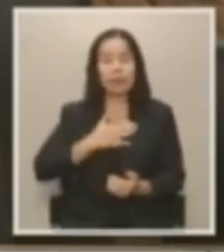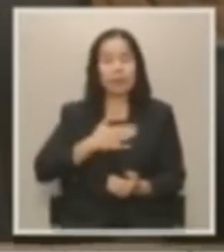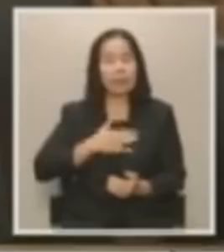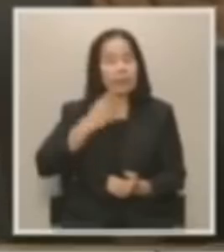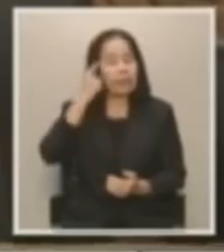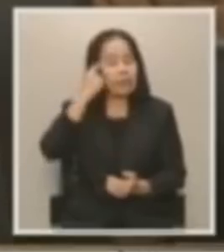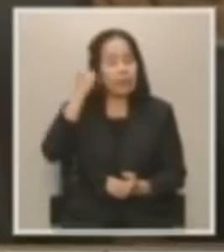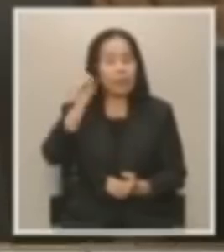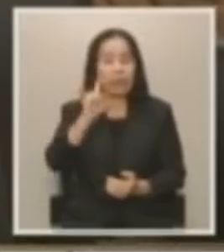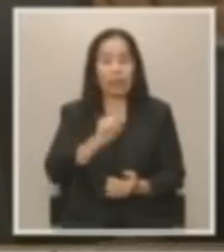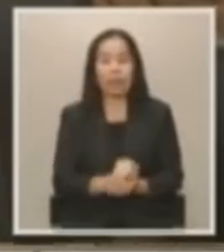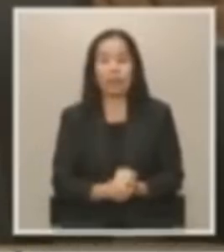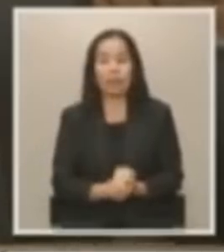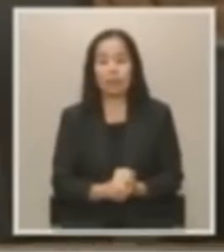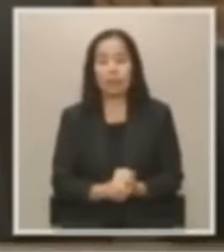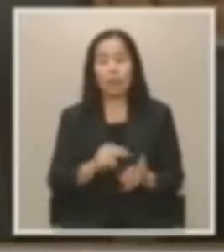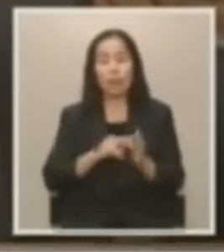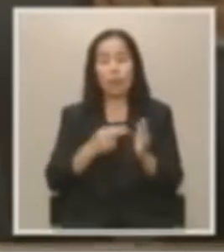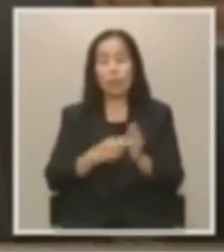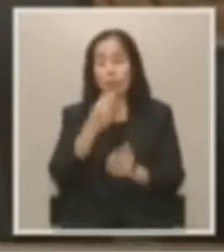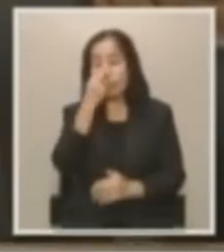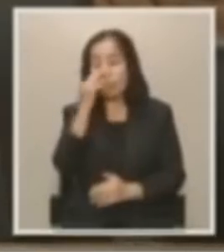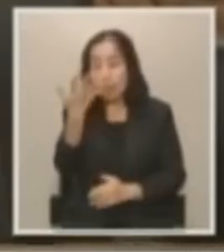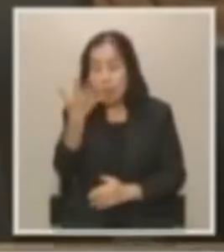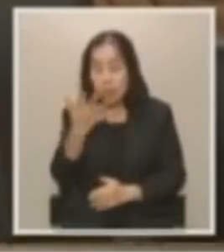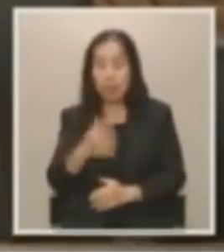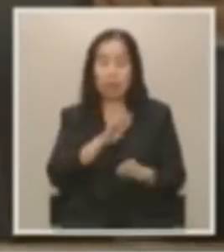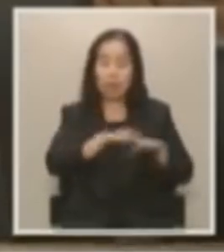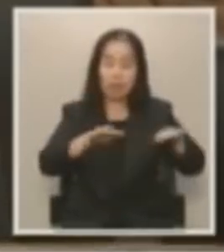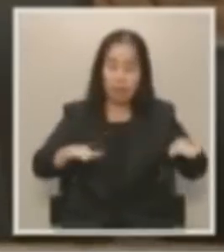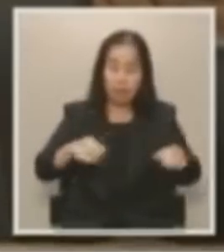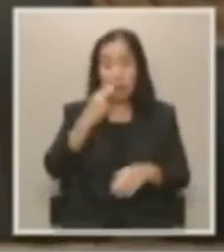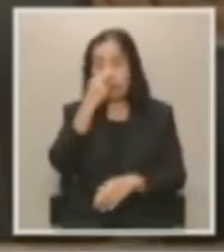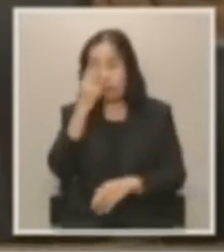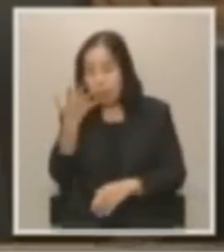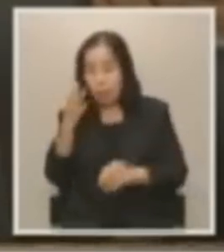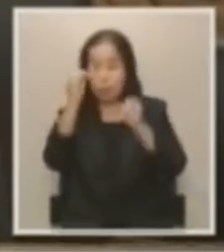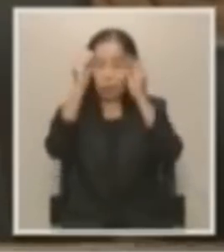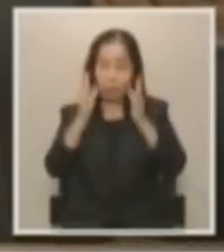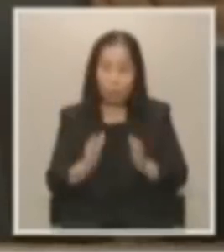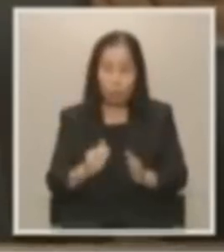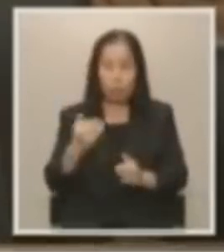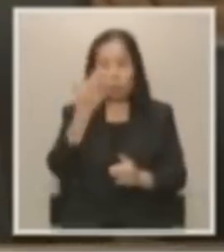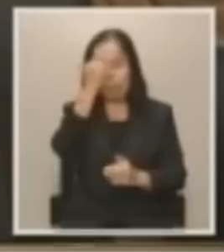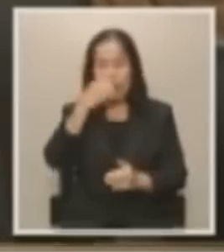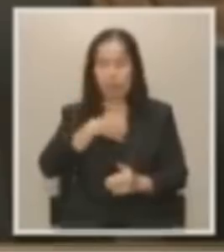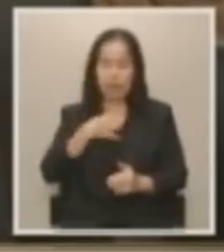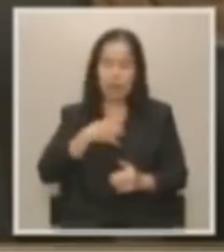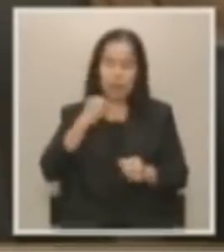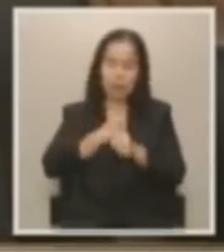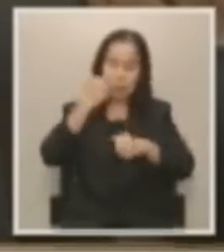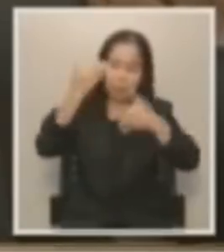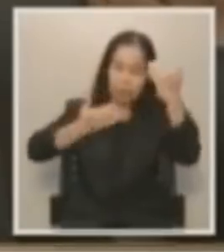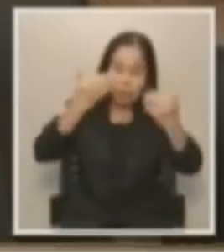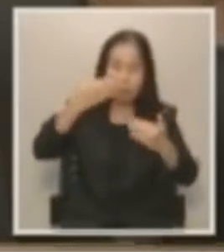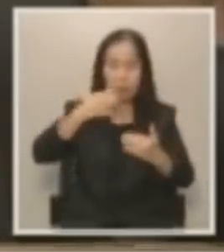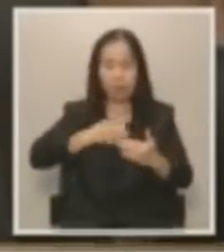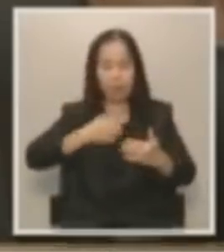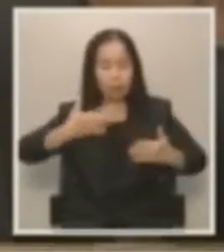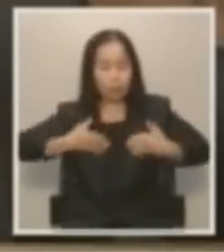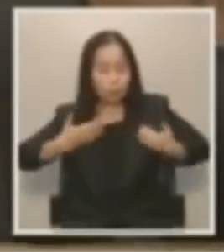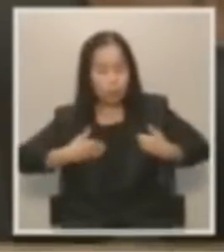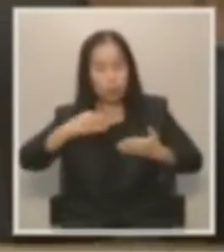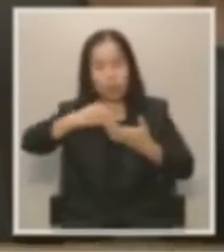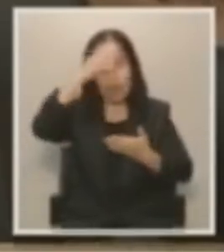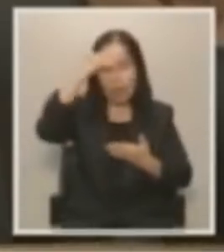ค่ะเห็นว่าท่านมองไม่เห็นครูมองไม่เห็นเด็กที่อยากอยู่ในห้องเรียนอยากทำกิจกรรมการเรียนการสอนดิ